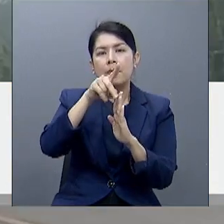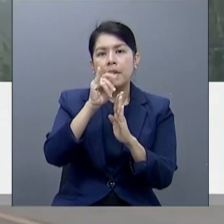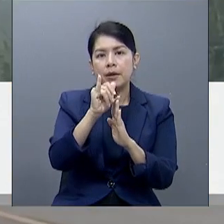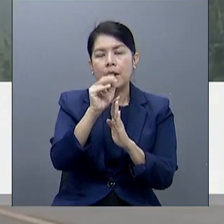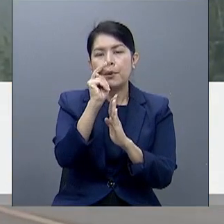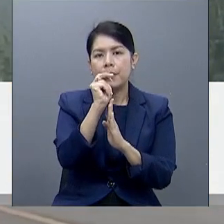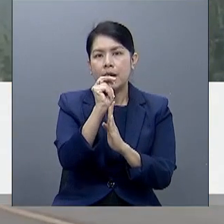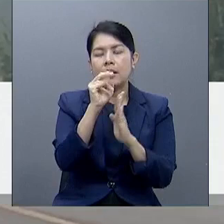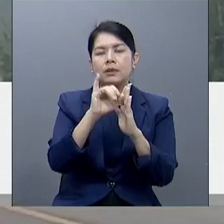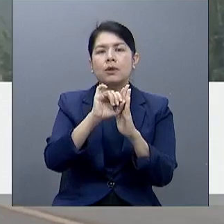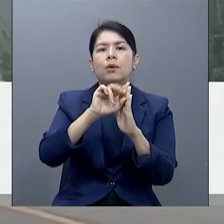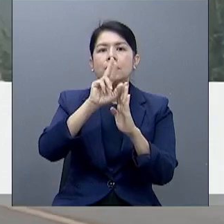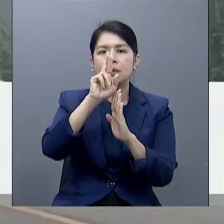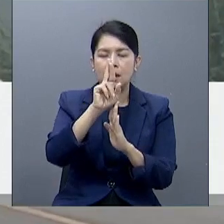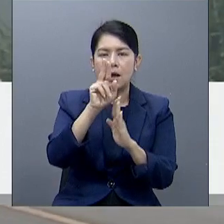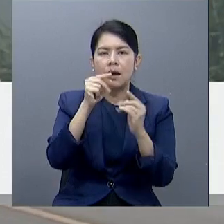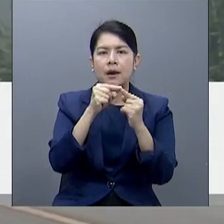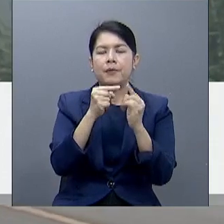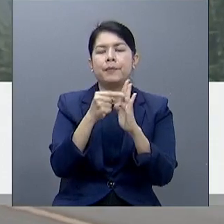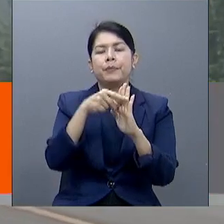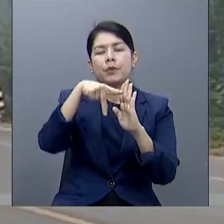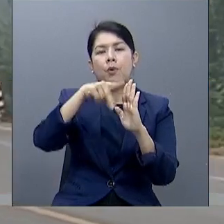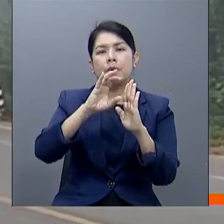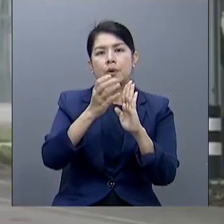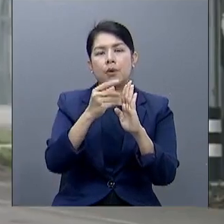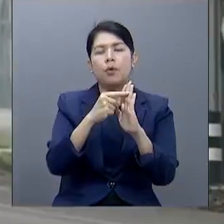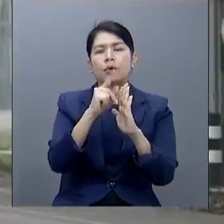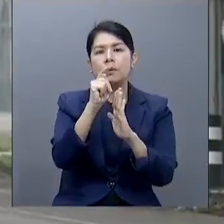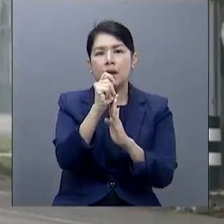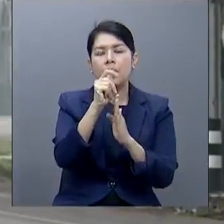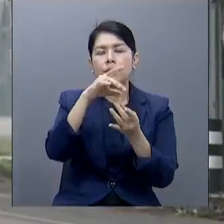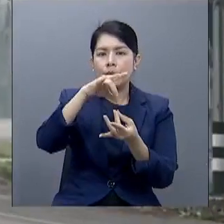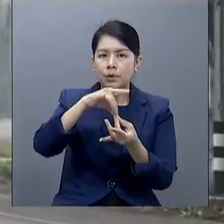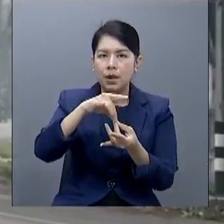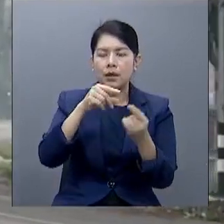อุตรดิตถ์สุโขทัยพิษณุโลกตากและจังหวัดนครสวรรค์ครับ